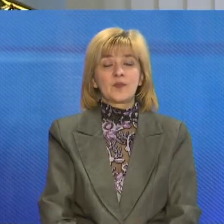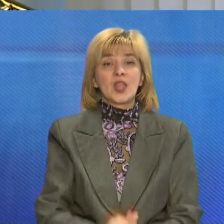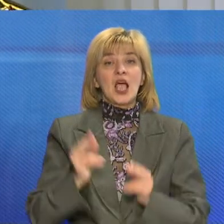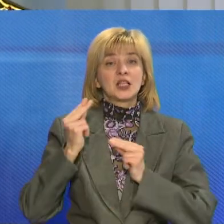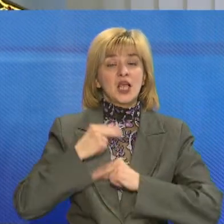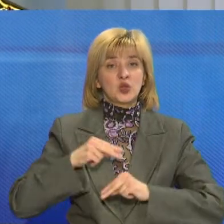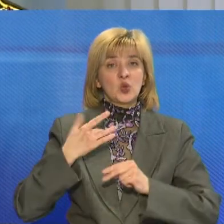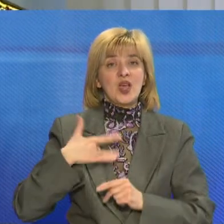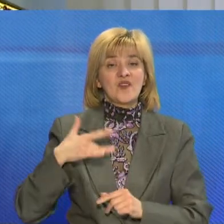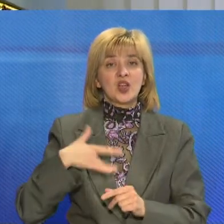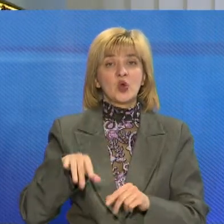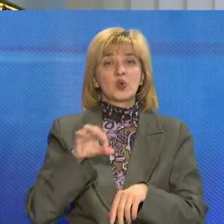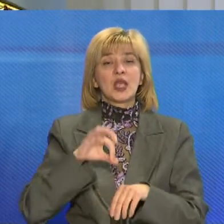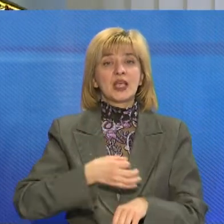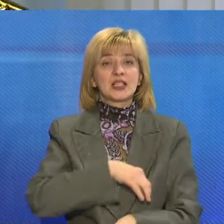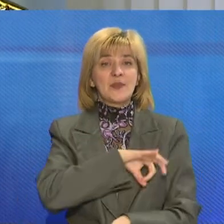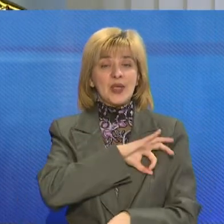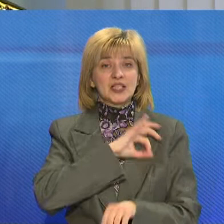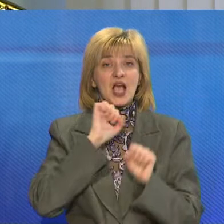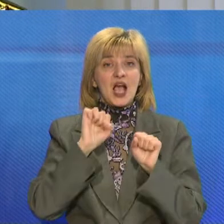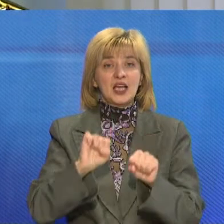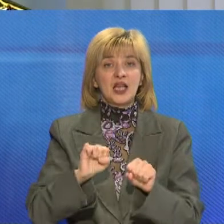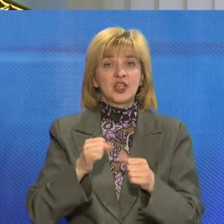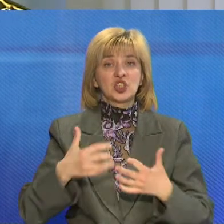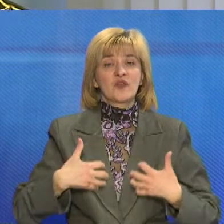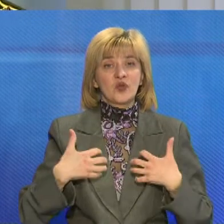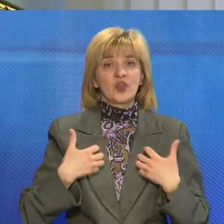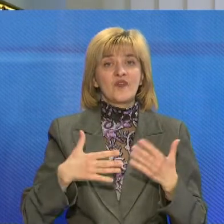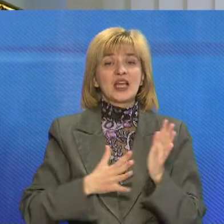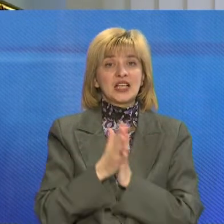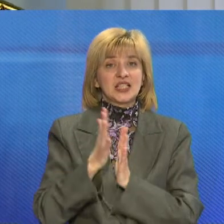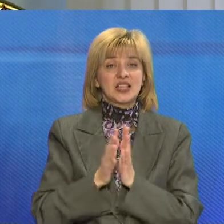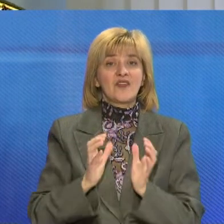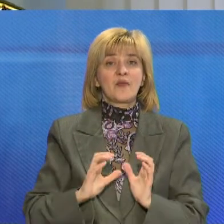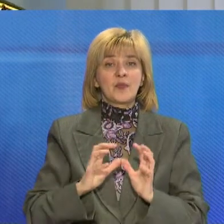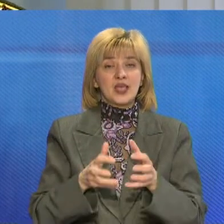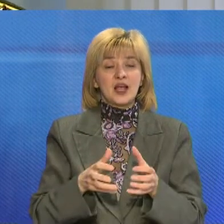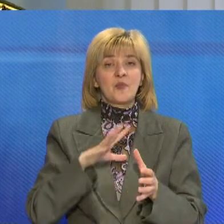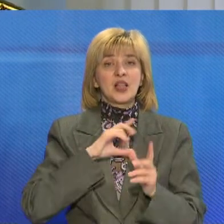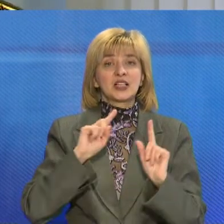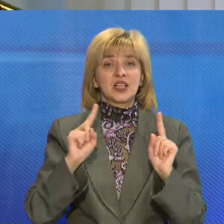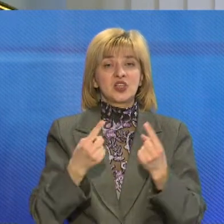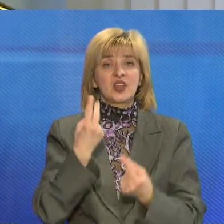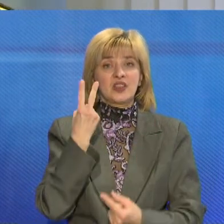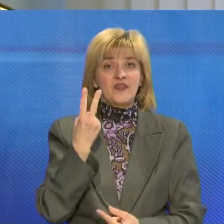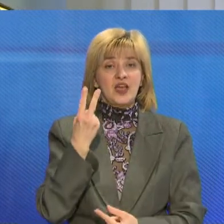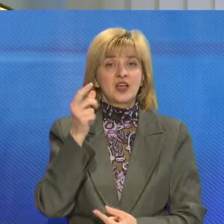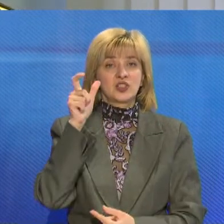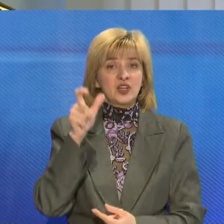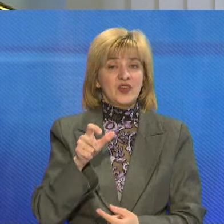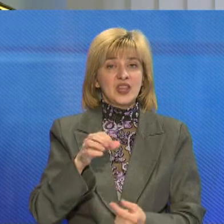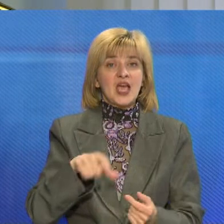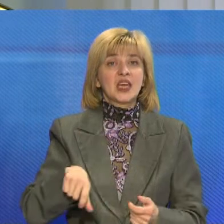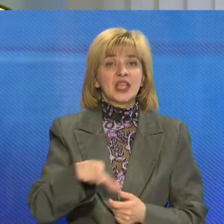Сотрудниками Новогрудской межрайонной инспекции охраны животного и растительного мира были задержаны два браконьера на реке Воловка вблизи деревни